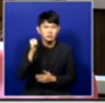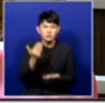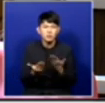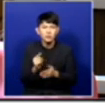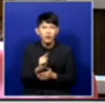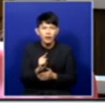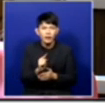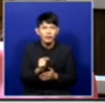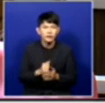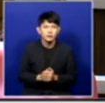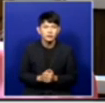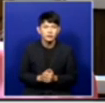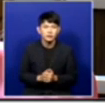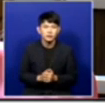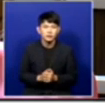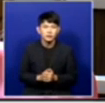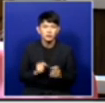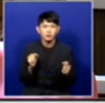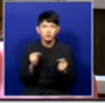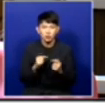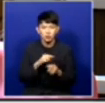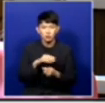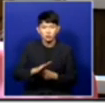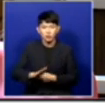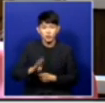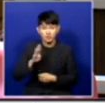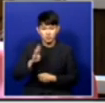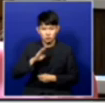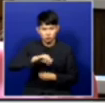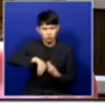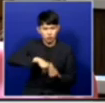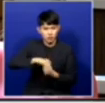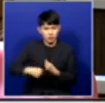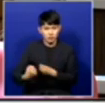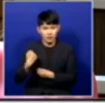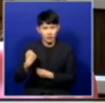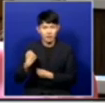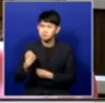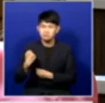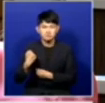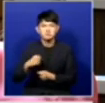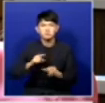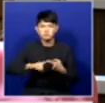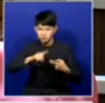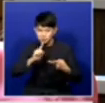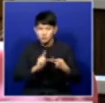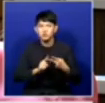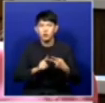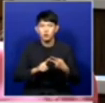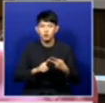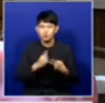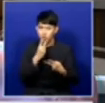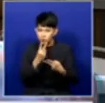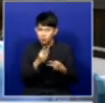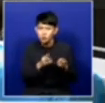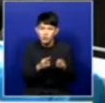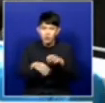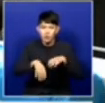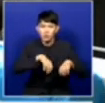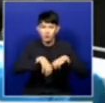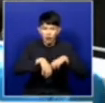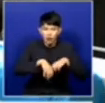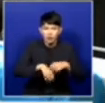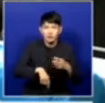ความแข็งแรงของธุรกิจอย่างเดียวครับต้องขึ้นอยู่กับโครงสร้างของภาคธุรกิจต่างๆและผลกระทบ